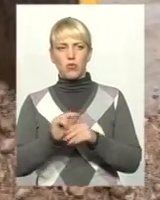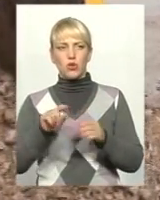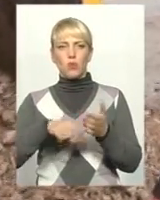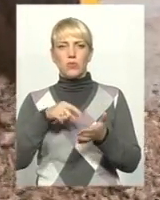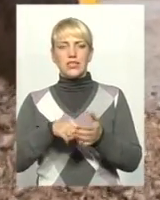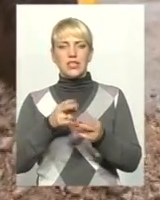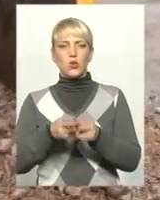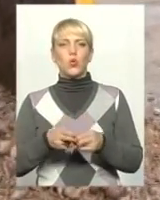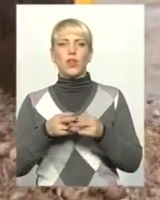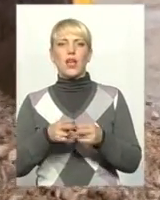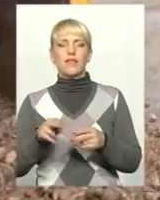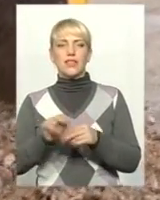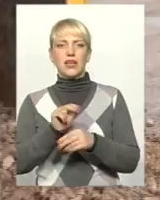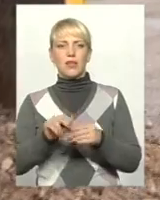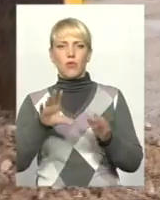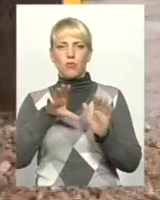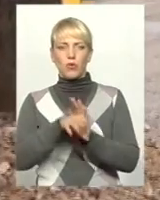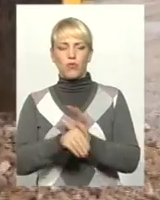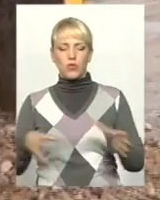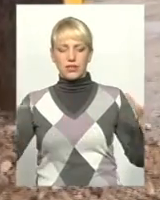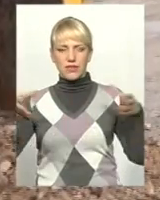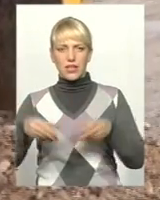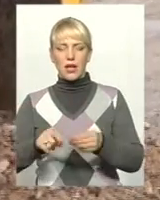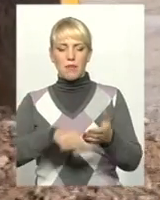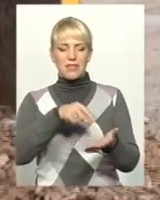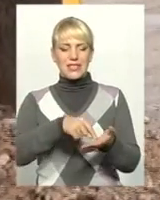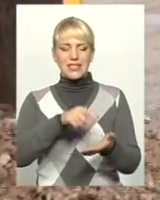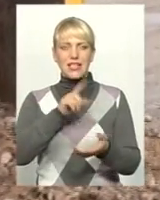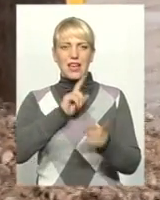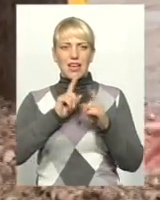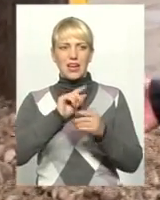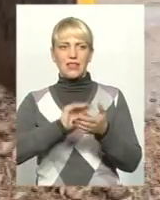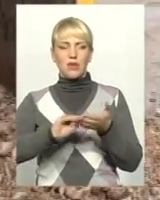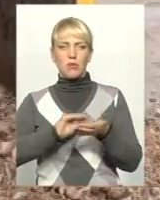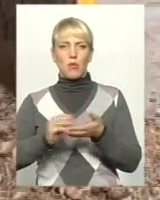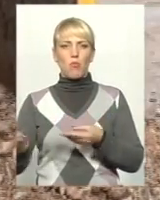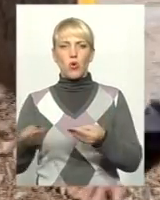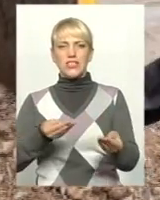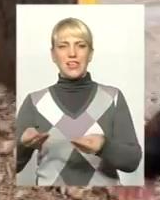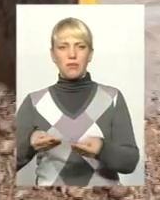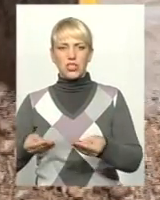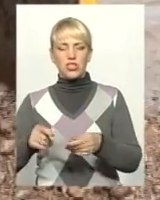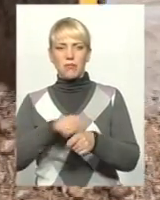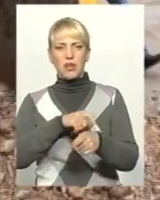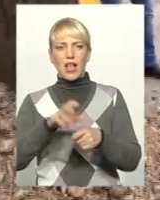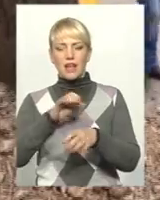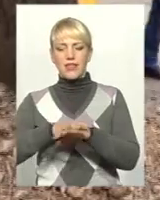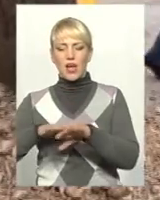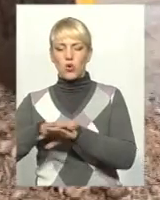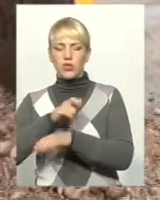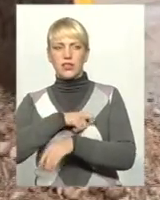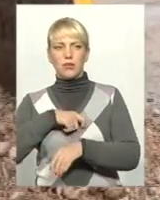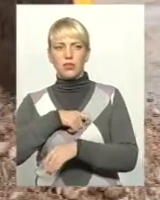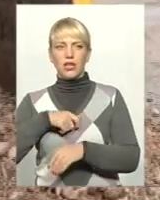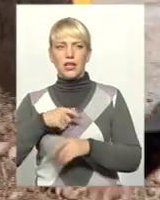Дунаївці. Ремонт проводиться в складчину. Міська рада виписала посипочні матеріали, а народний депутат